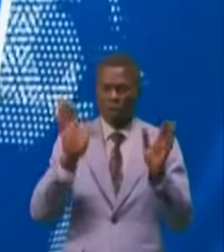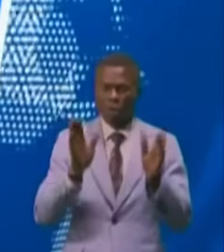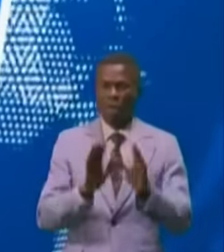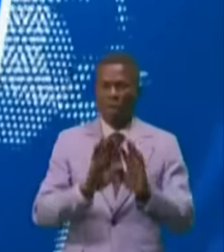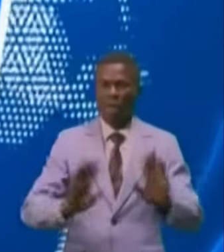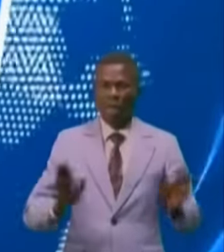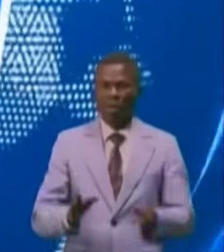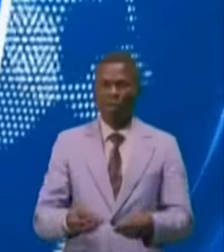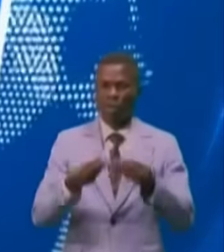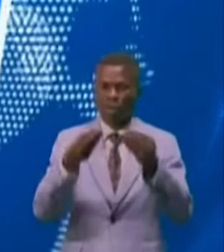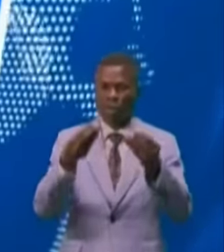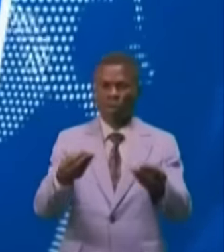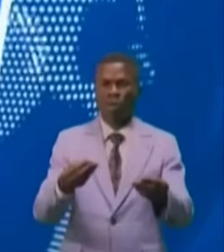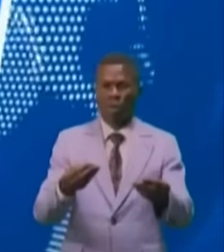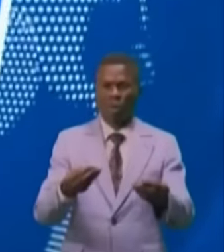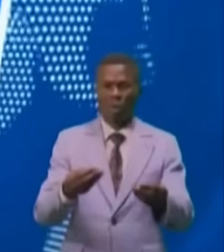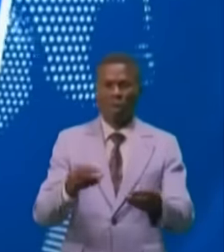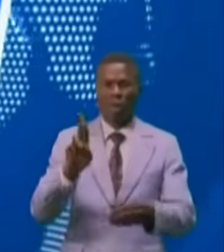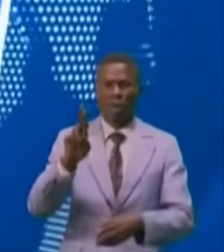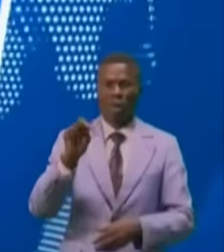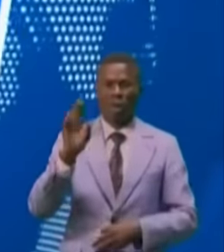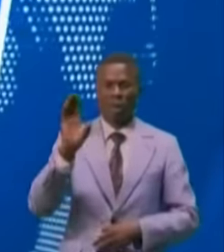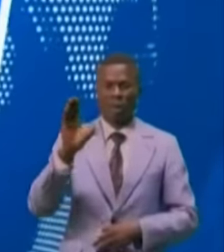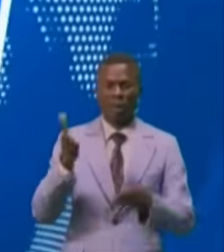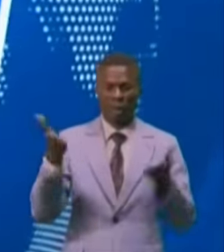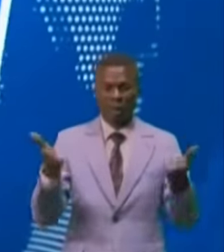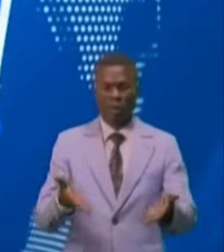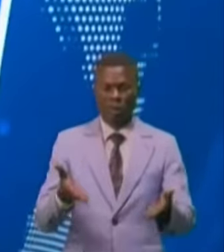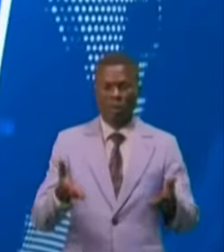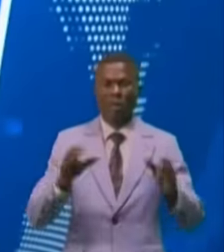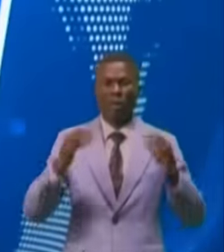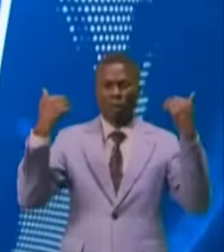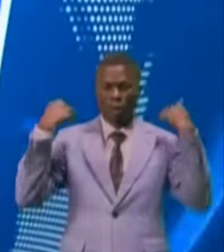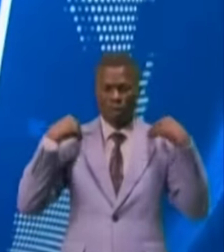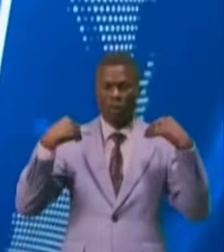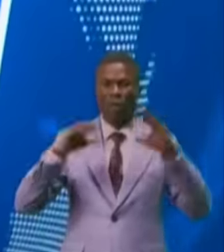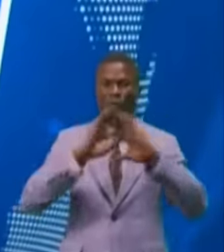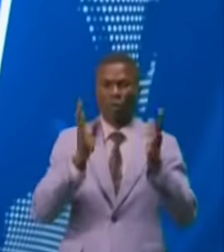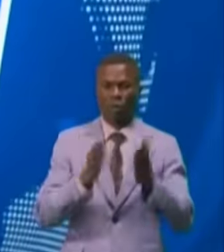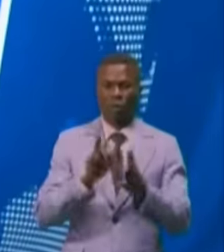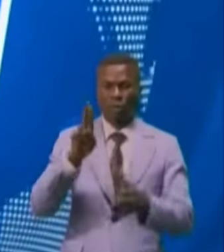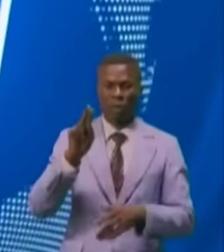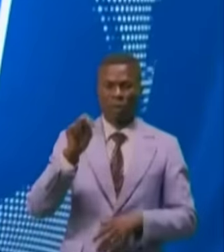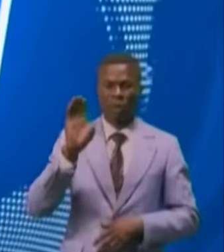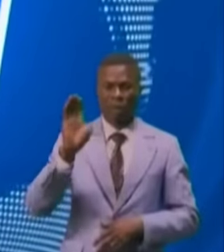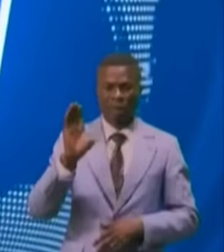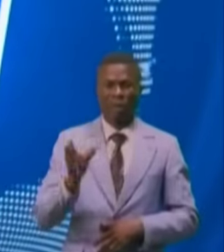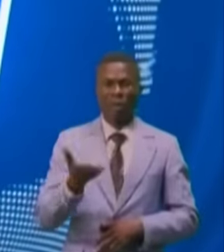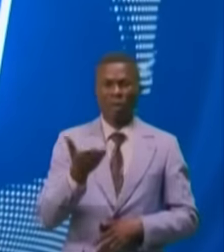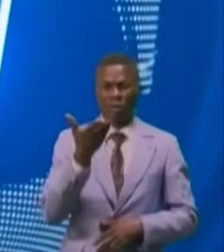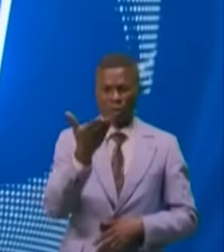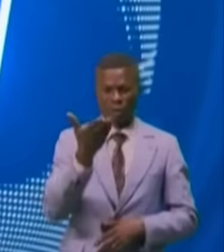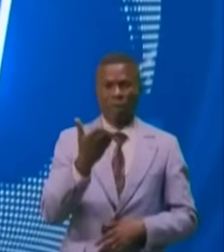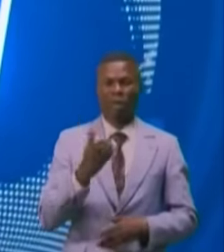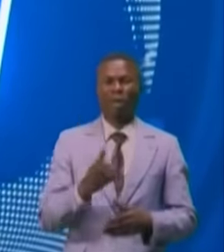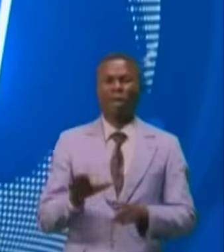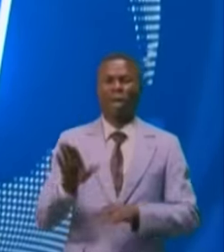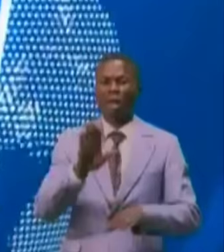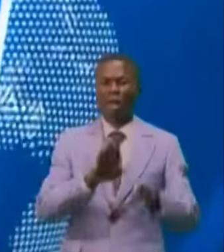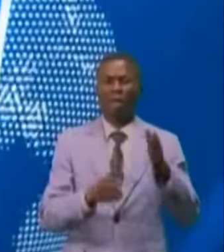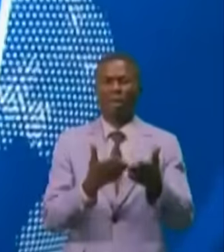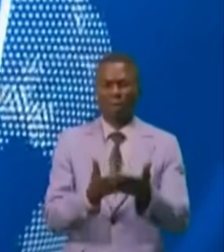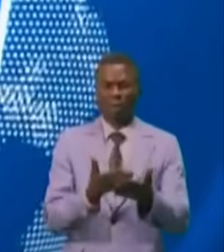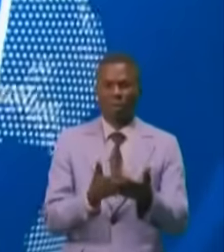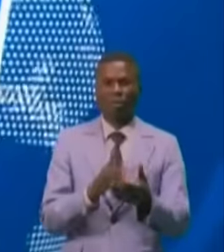lui a été rendu à la RTNC en présence des agents et cadres de cette chaîne nationale. Suivez ces récits de